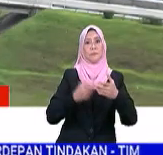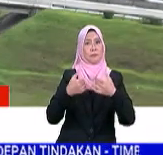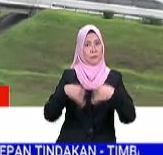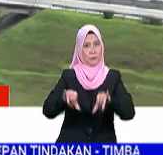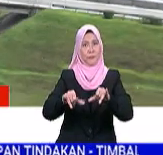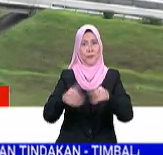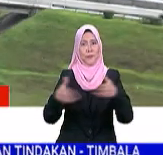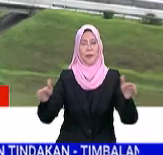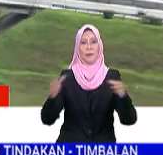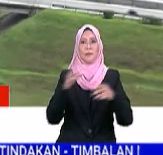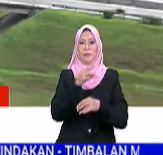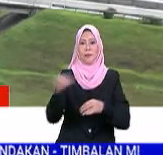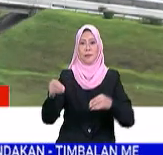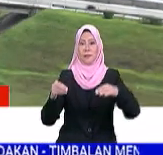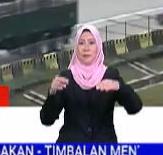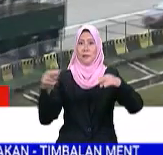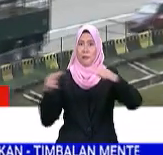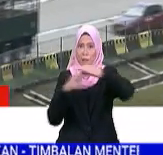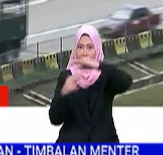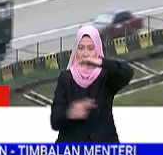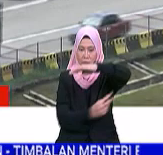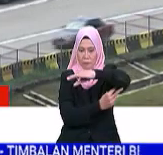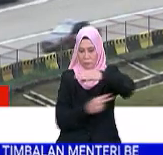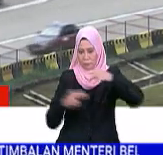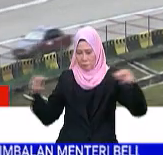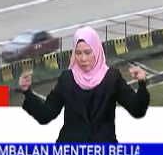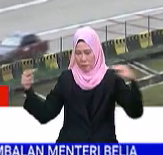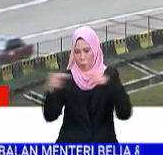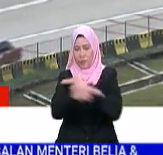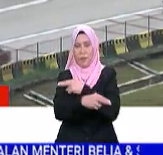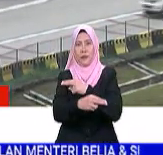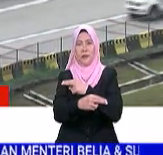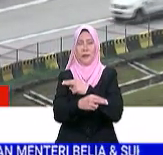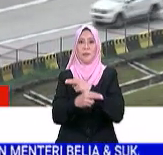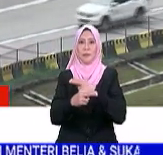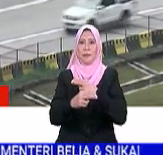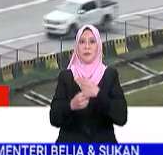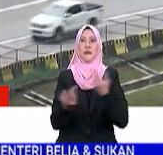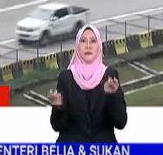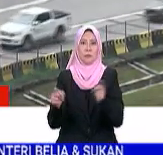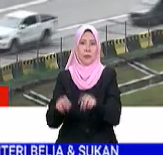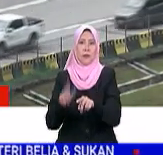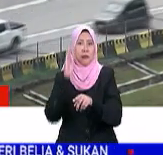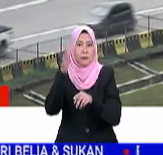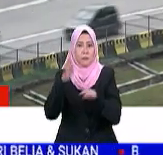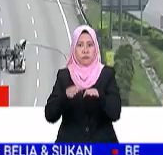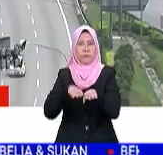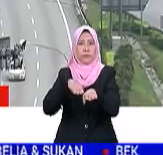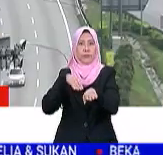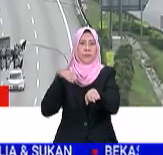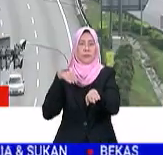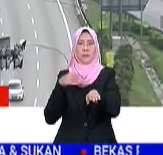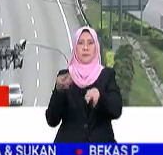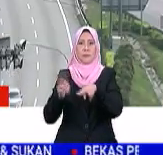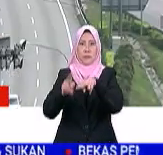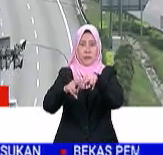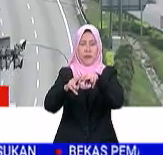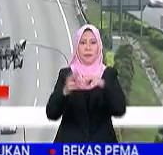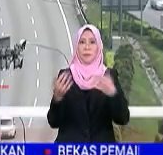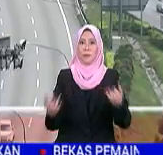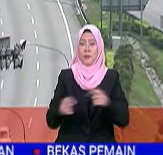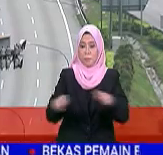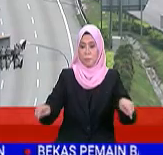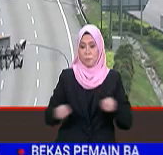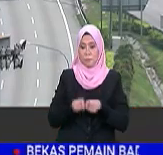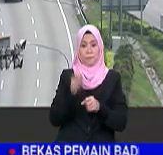lorong berlapis tambahan disediakan di plaza tol yang dikenal pasti belakang melakukan sesakan petugas tambahan juga